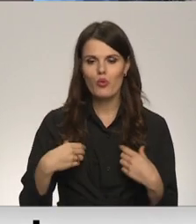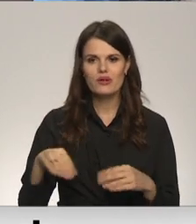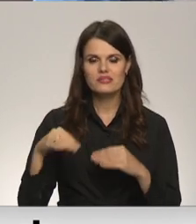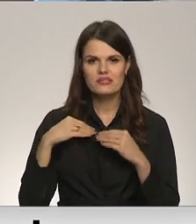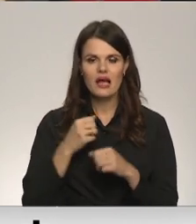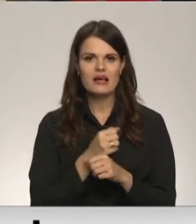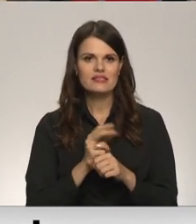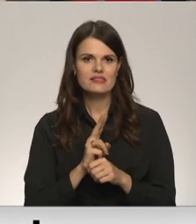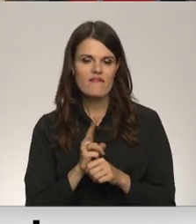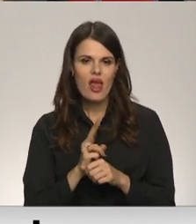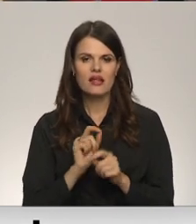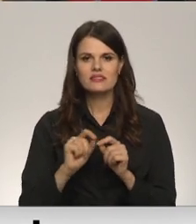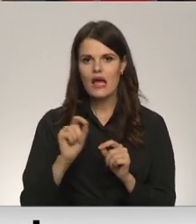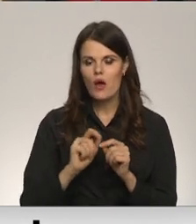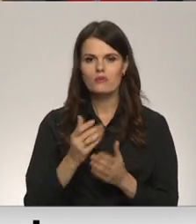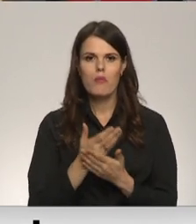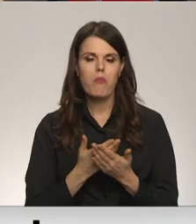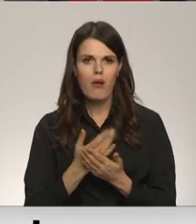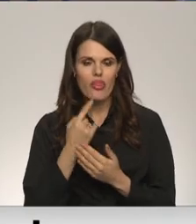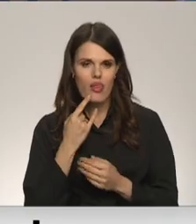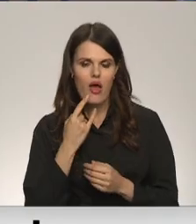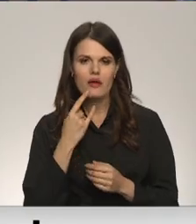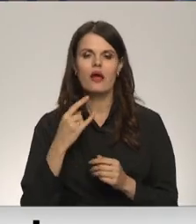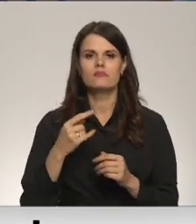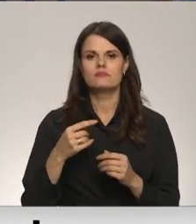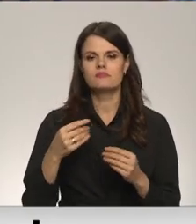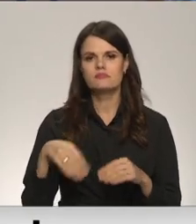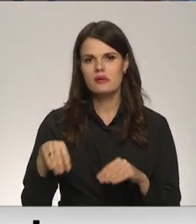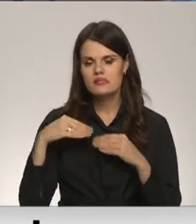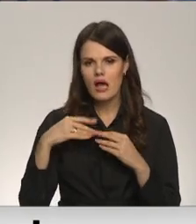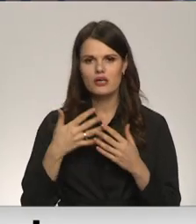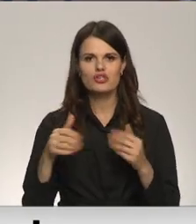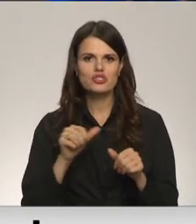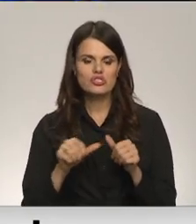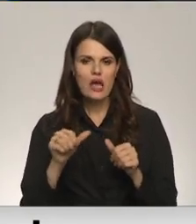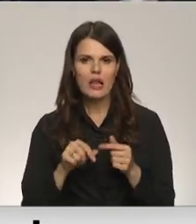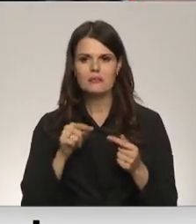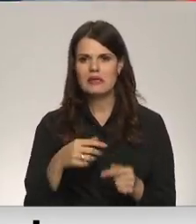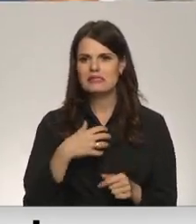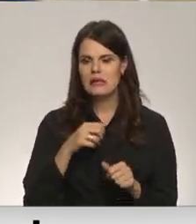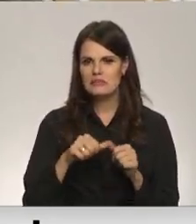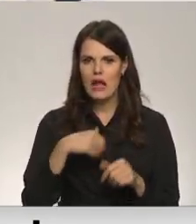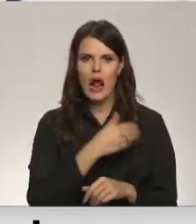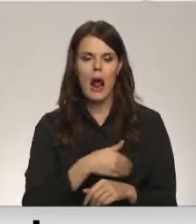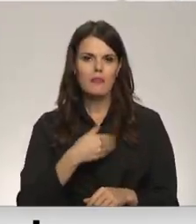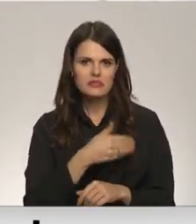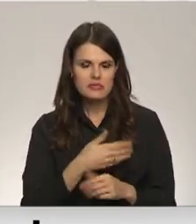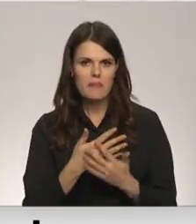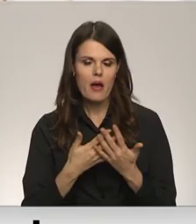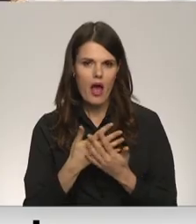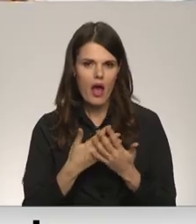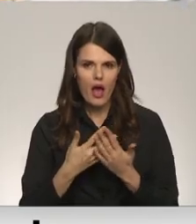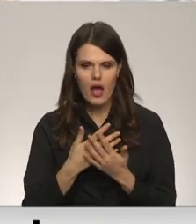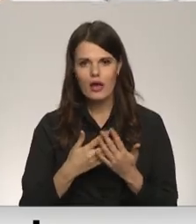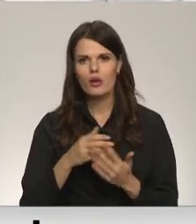sveces, sērkociņus, baterijas, arī degvielu un medicīnas preces, piemēram, precāpju zāles, arī apsējus un marles saites.